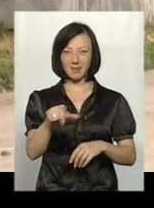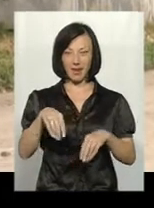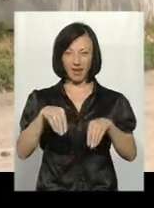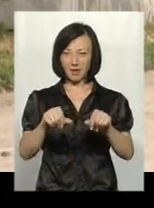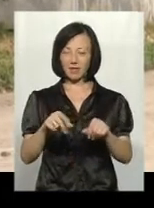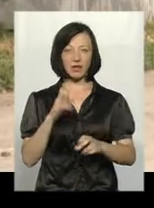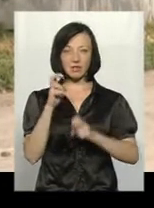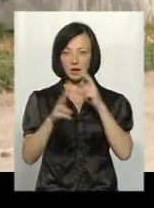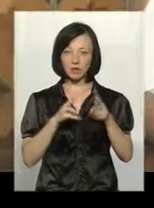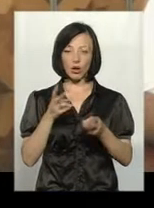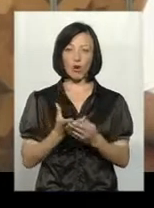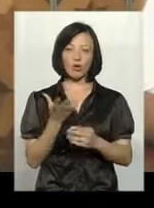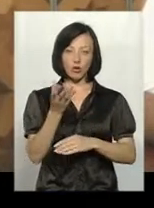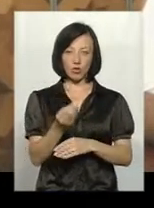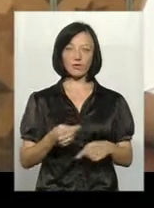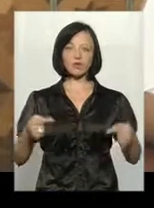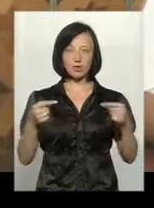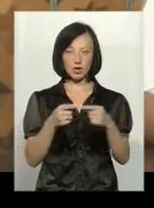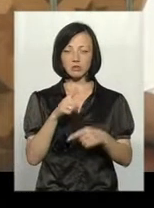та за домовленістю.